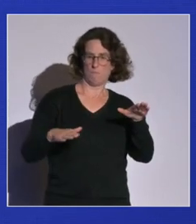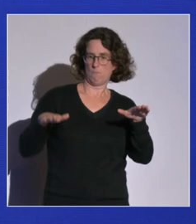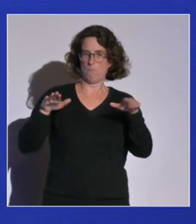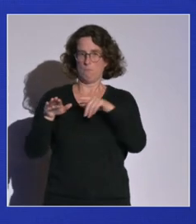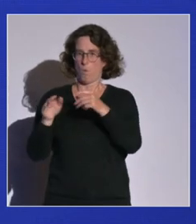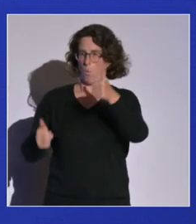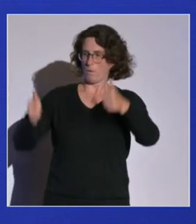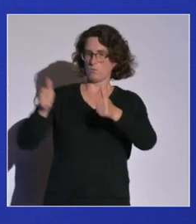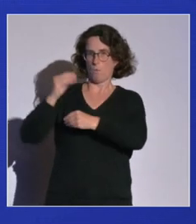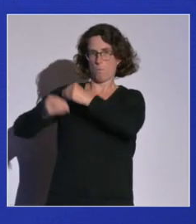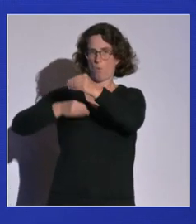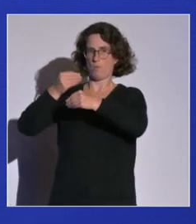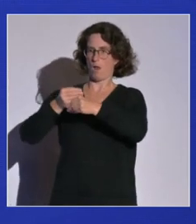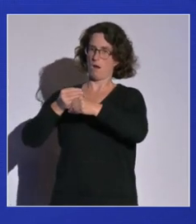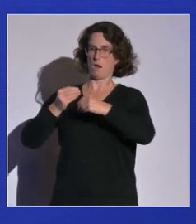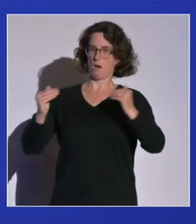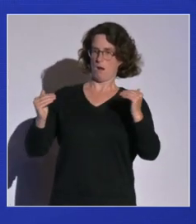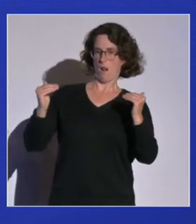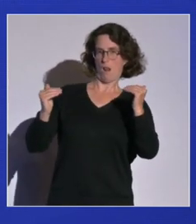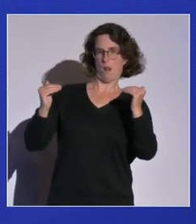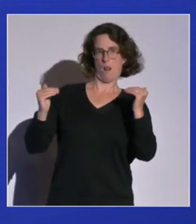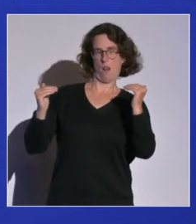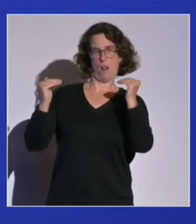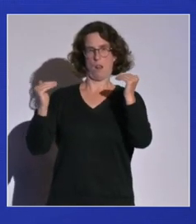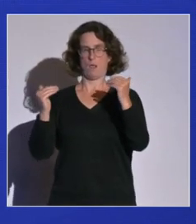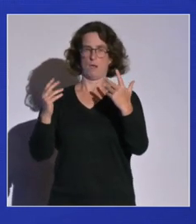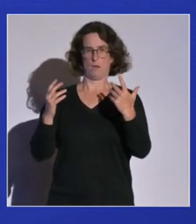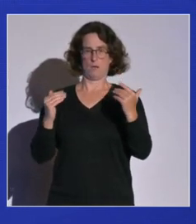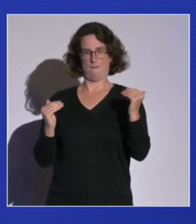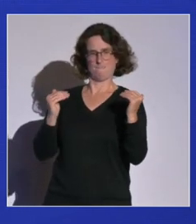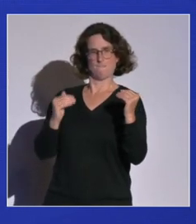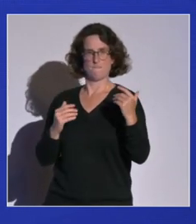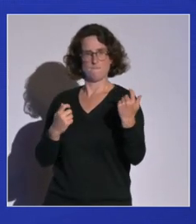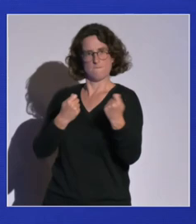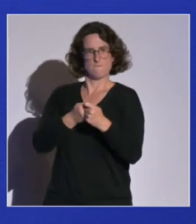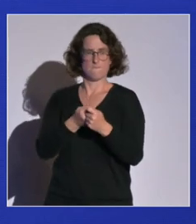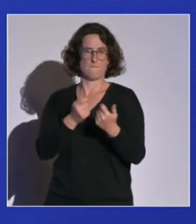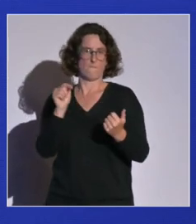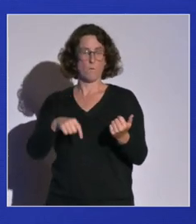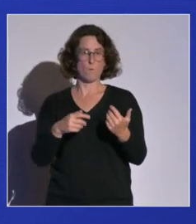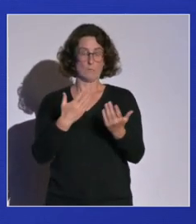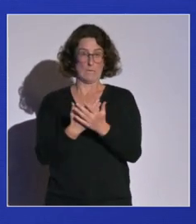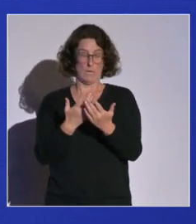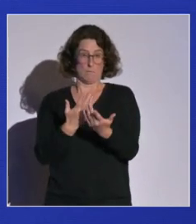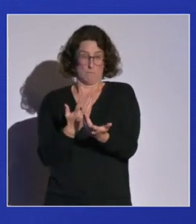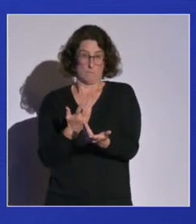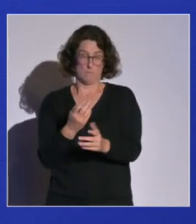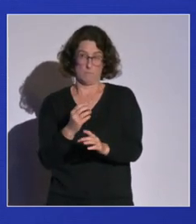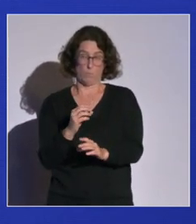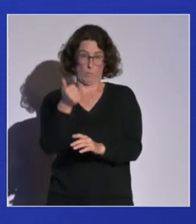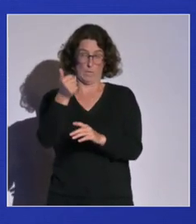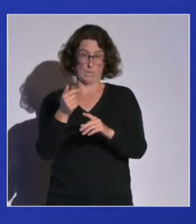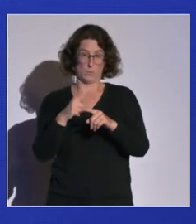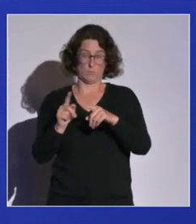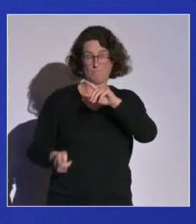mondiale. Et donc, ça, c'est le premier défi. Et ce défi, pour nous,